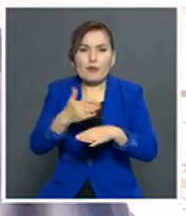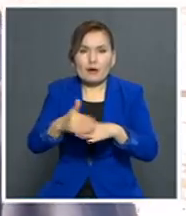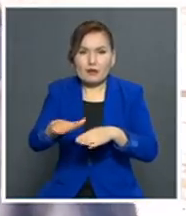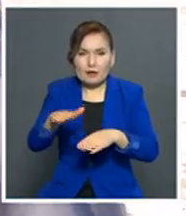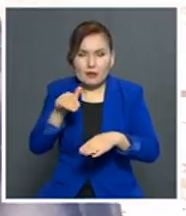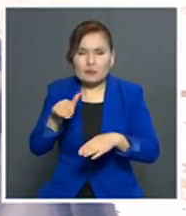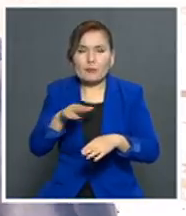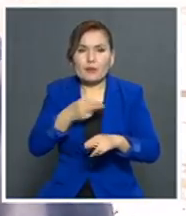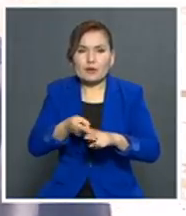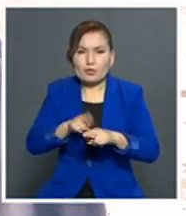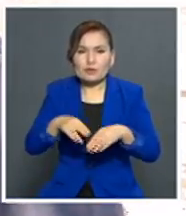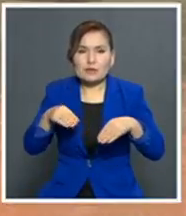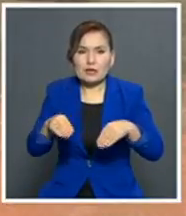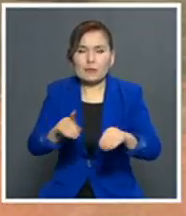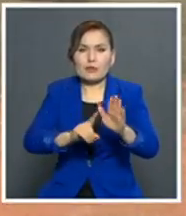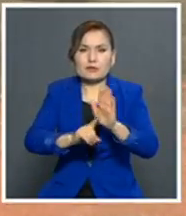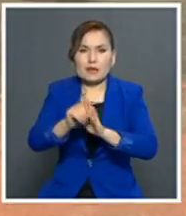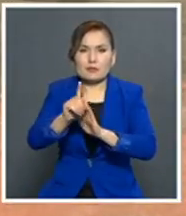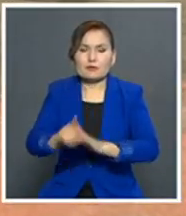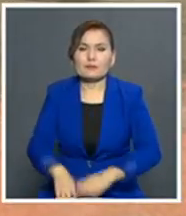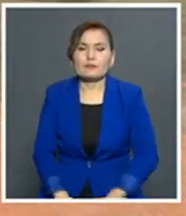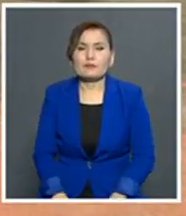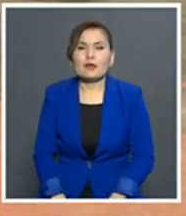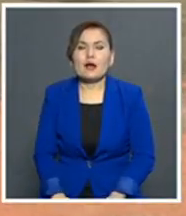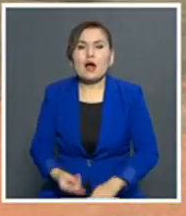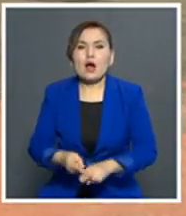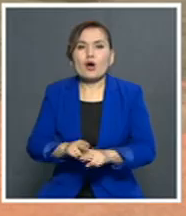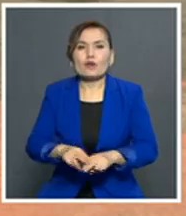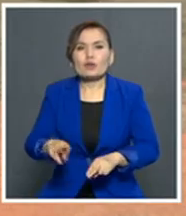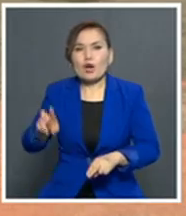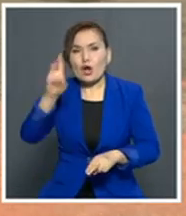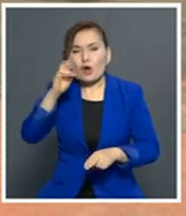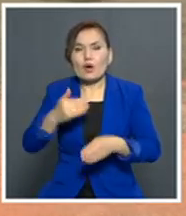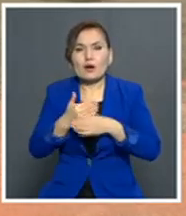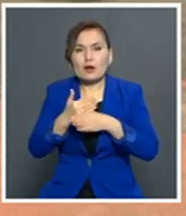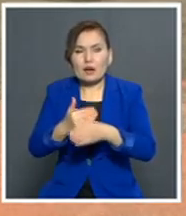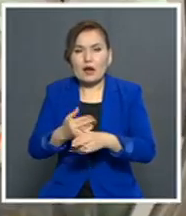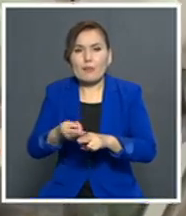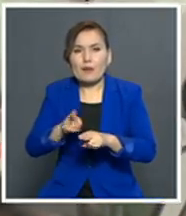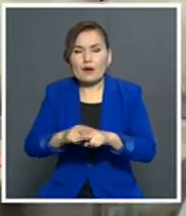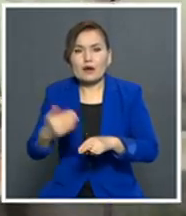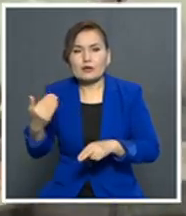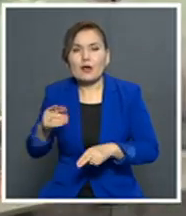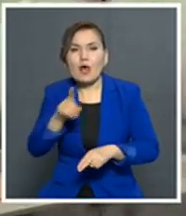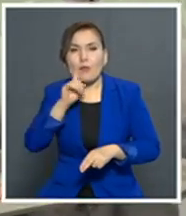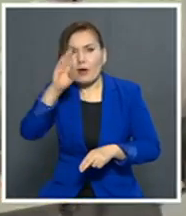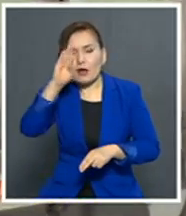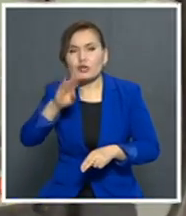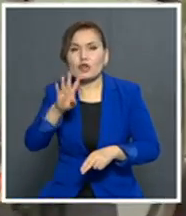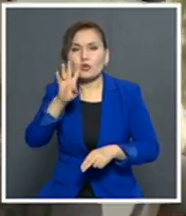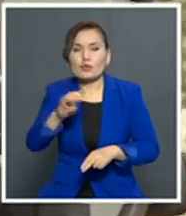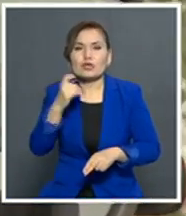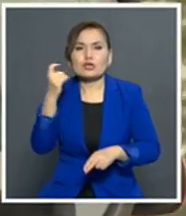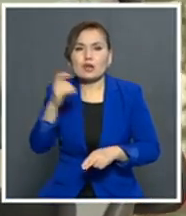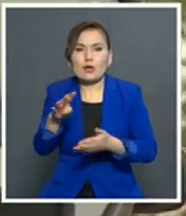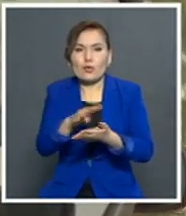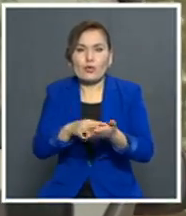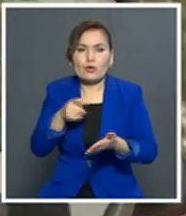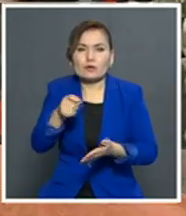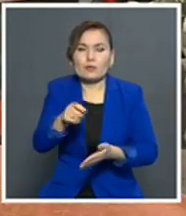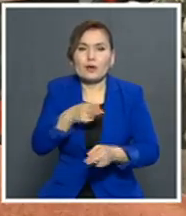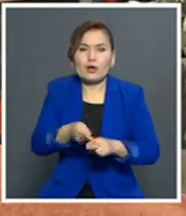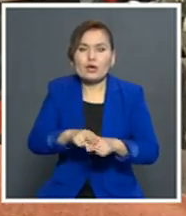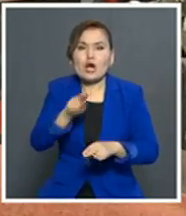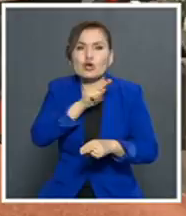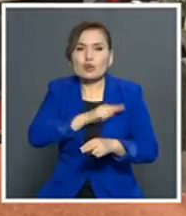фондтан, сосын біз егеміз. Күні бүгінге дейін үкімет көмегін алуға тобыл тәрізді 400-ге жуық шаруа өтінім беріпті. Бұл